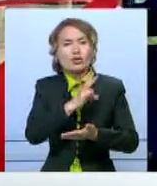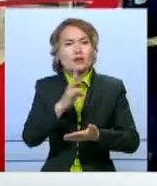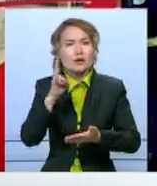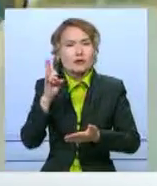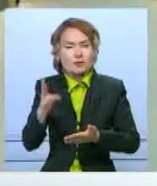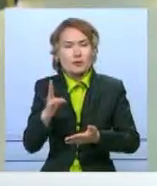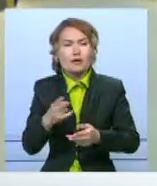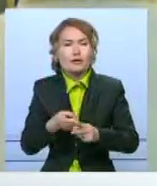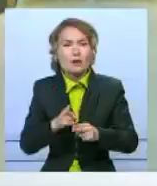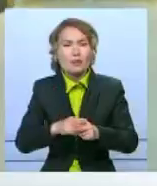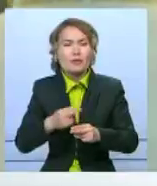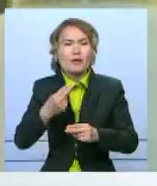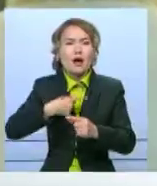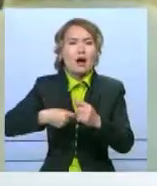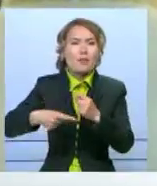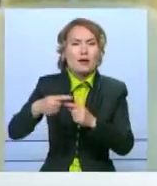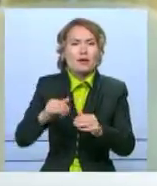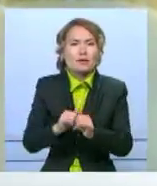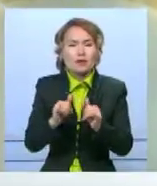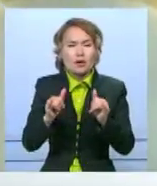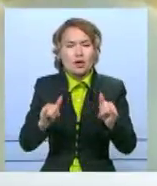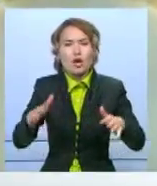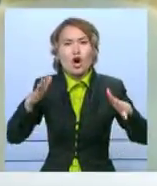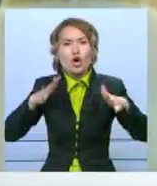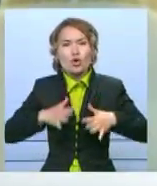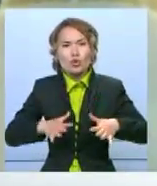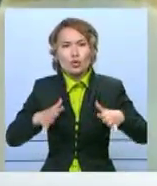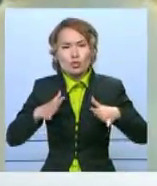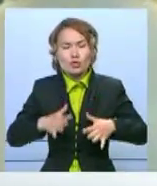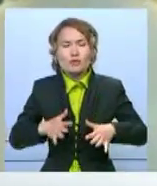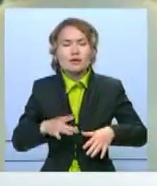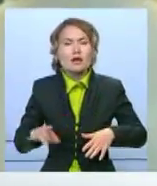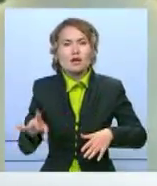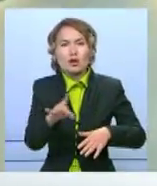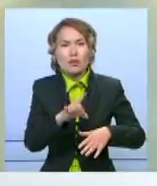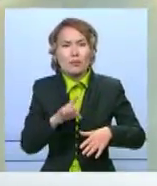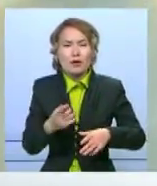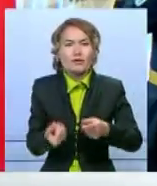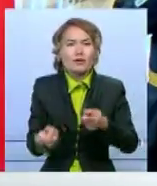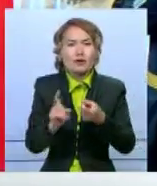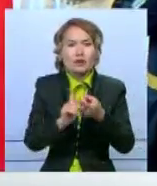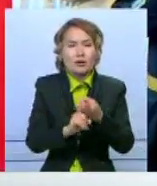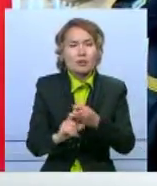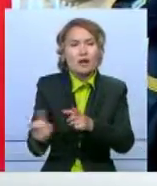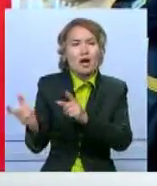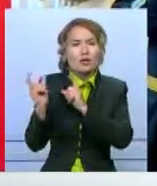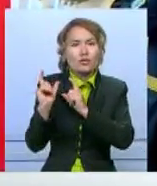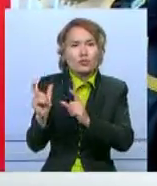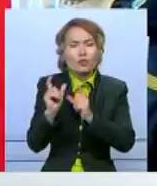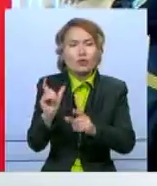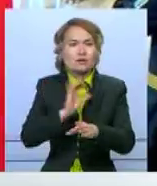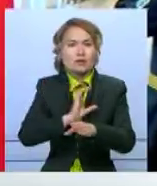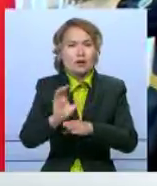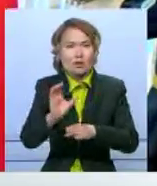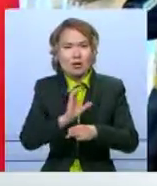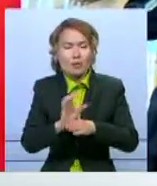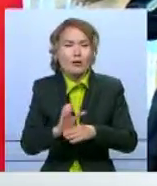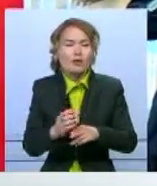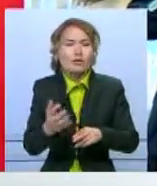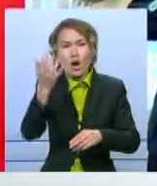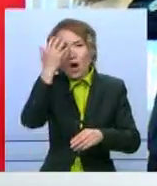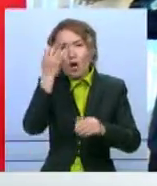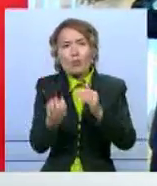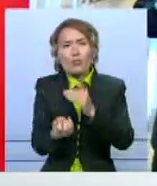Назарбаев бір белдеу бір жол бастамасы аясында Грузияны транзиттік мемлекетке айналдыруға толық мүмкіндік бар екенін және ондағы